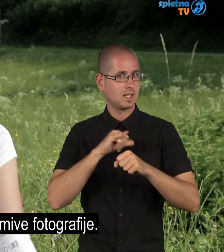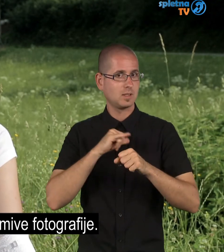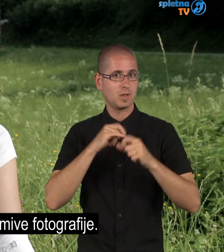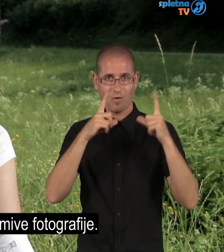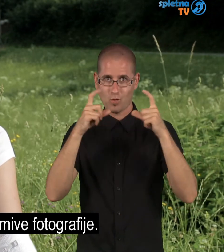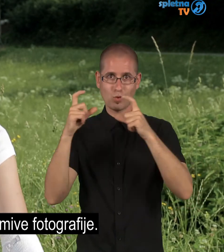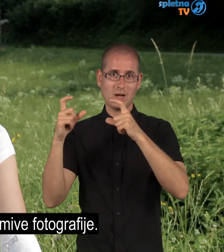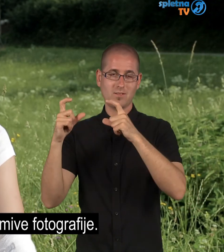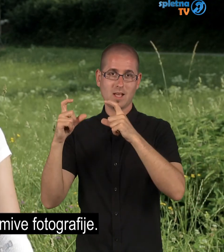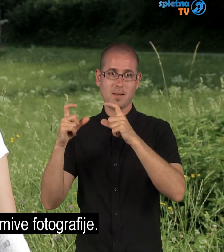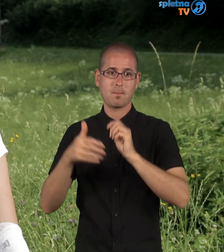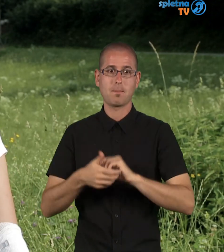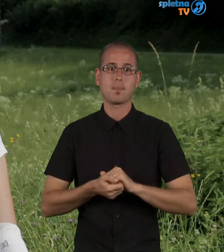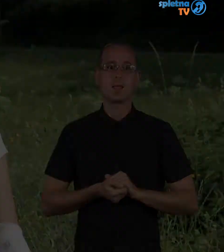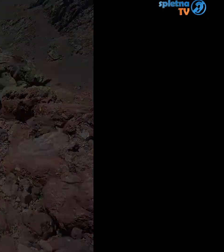zanimive fotografije.